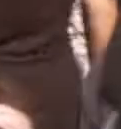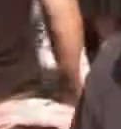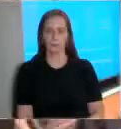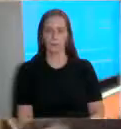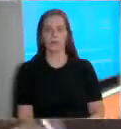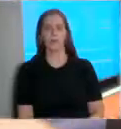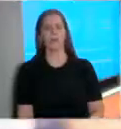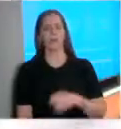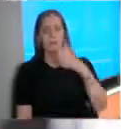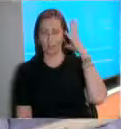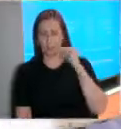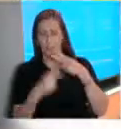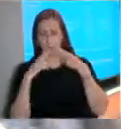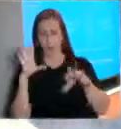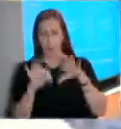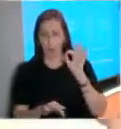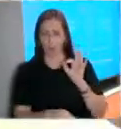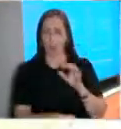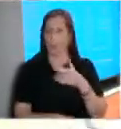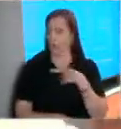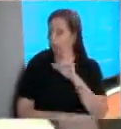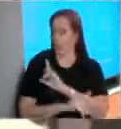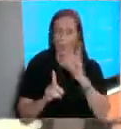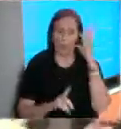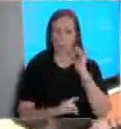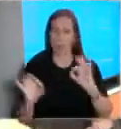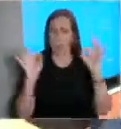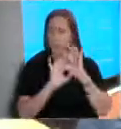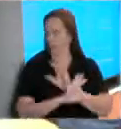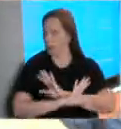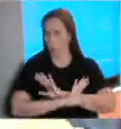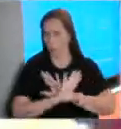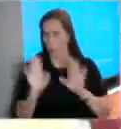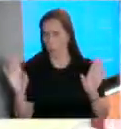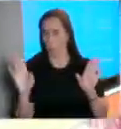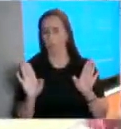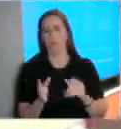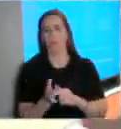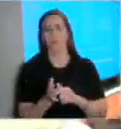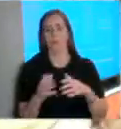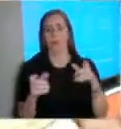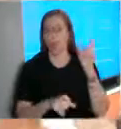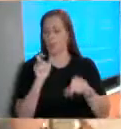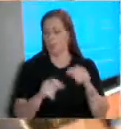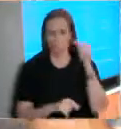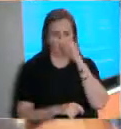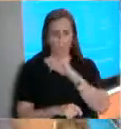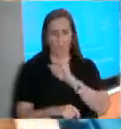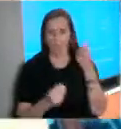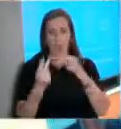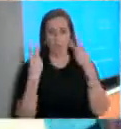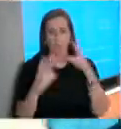רוני, אתה מרוצה מהתוצאות של הבחירות? אני בכלל לא מרוצה מכלום, אני אגיד לך למה. בטח. כי החבר'ה פה מפספסים את